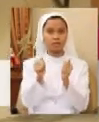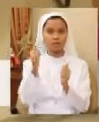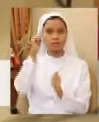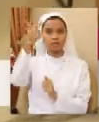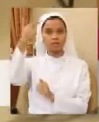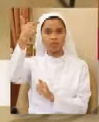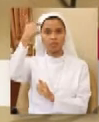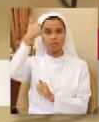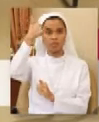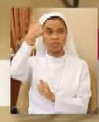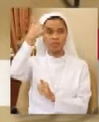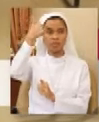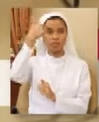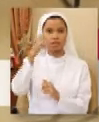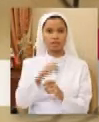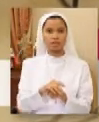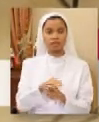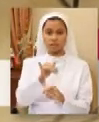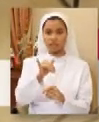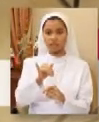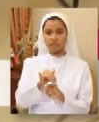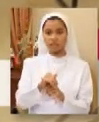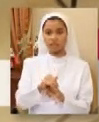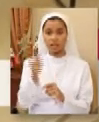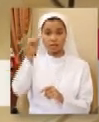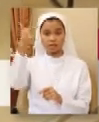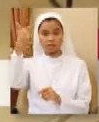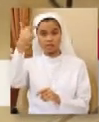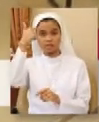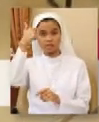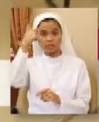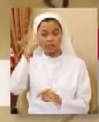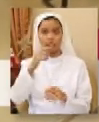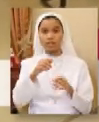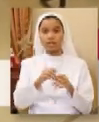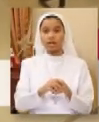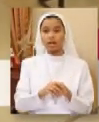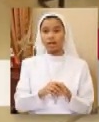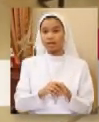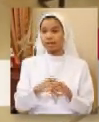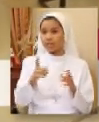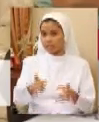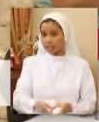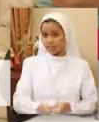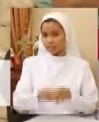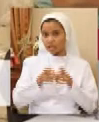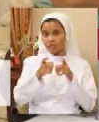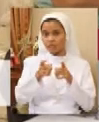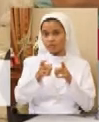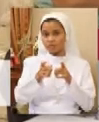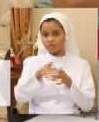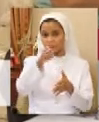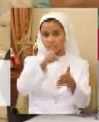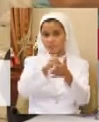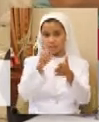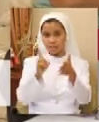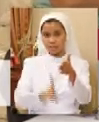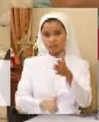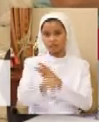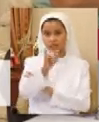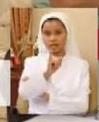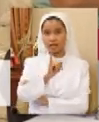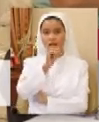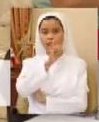na. Ang government po, may binibigay pa silang discount ID para sa mga disabled.